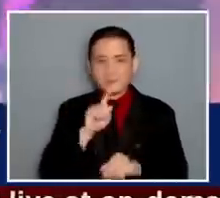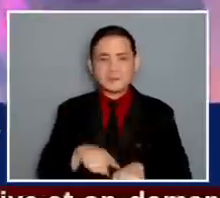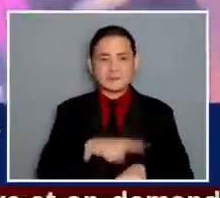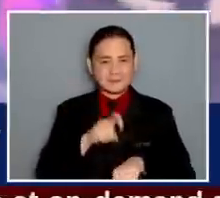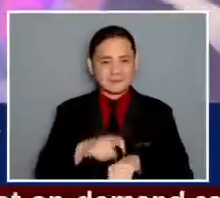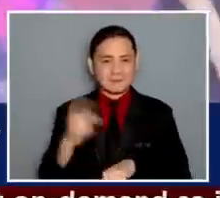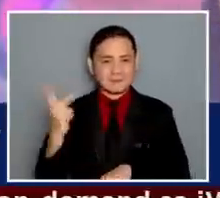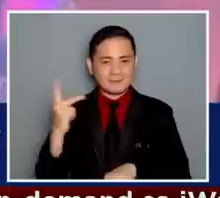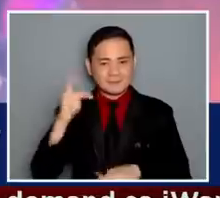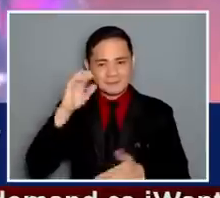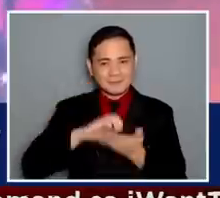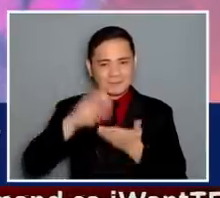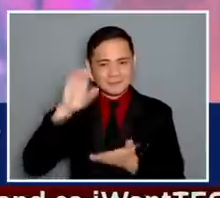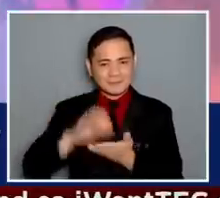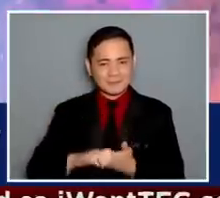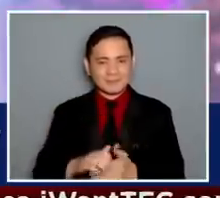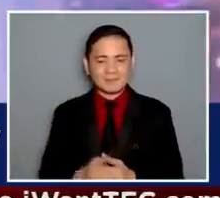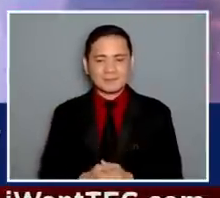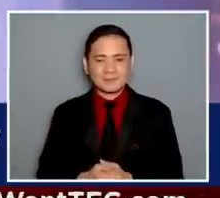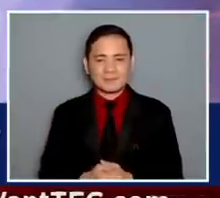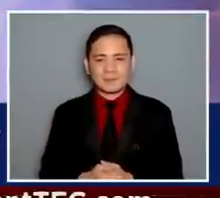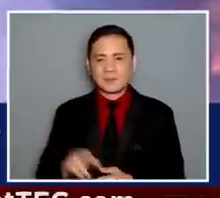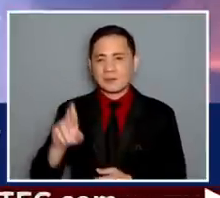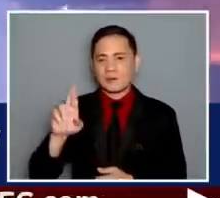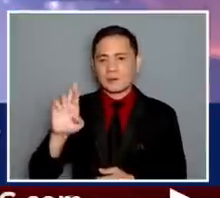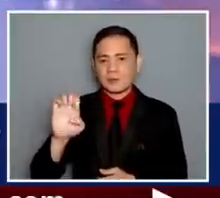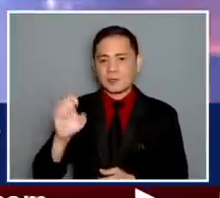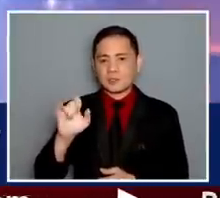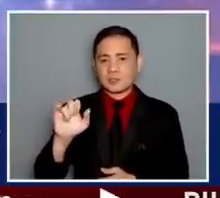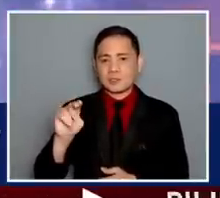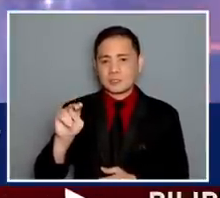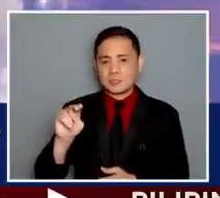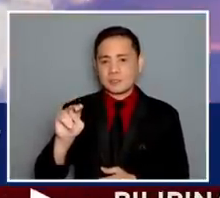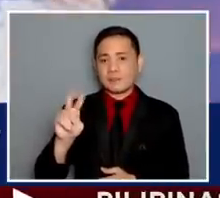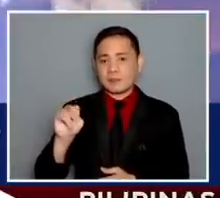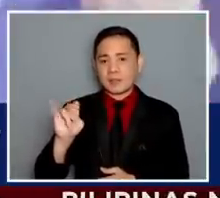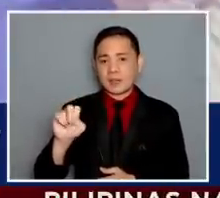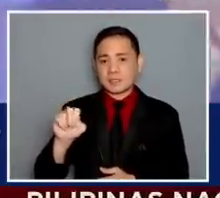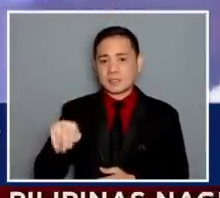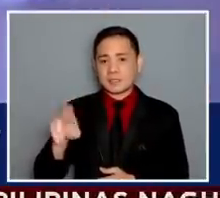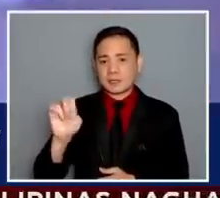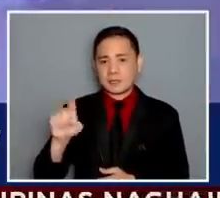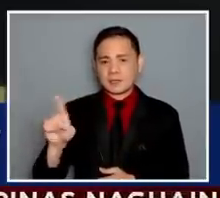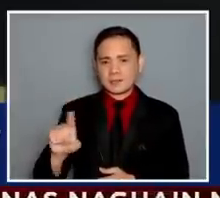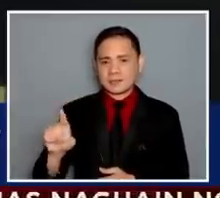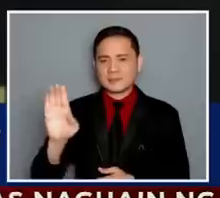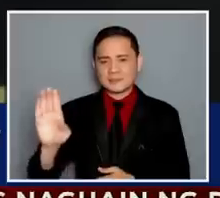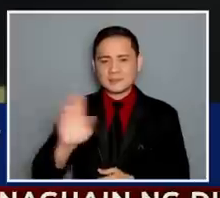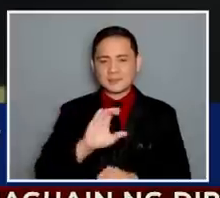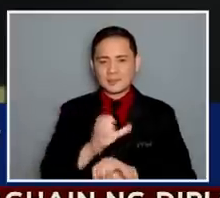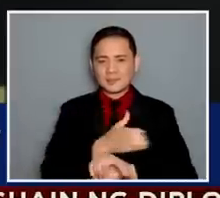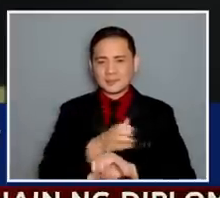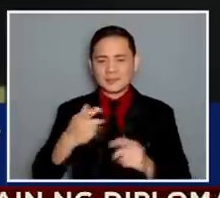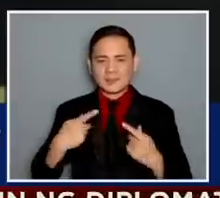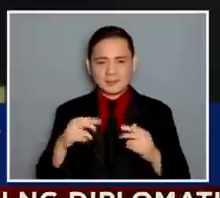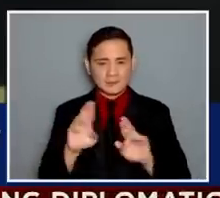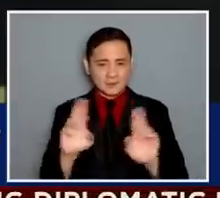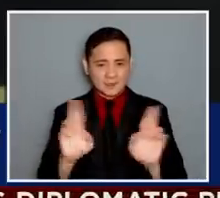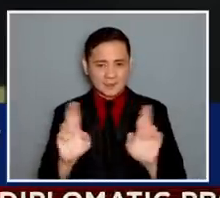mag-asawa. Si Asia Songbird, Regine Velasquez Talcacid, isang concert naman ang pinaghahandaan. It's called